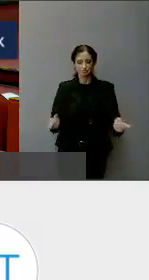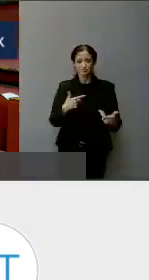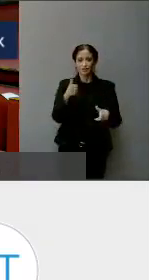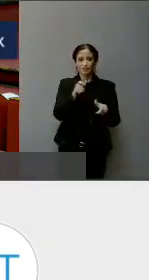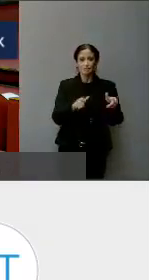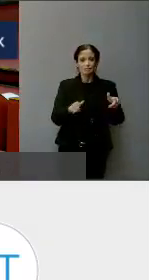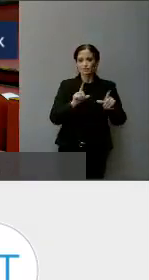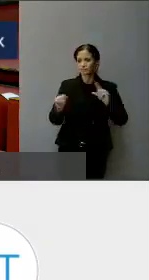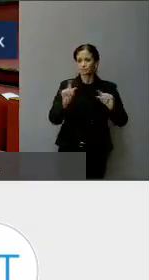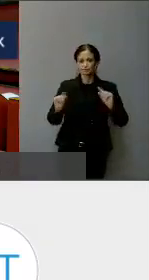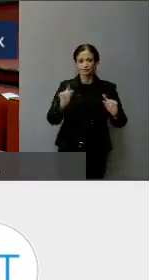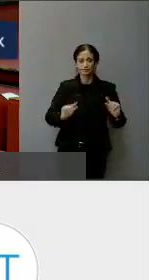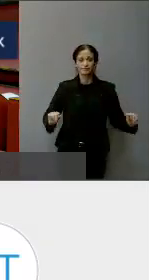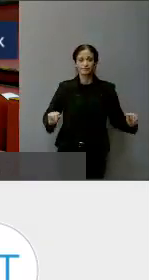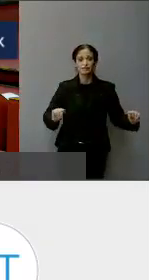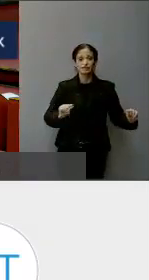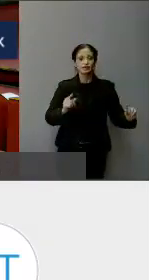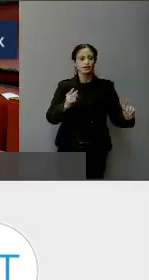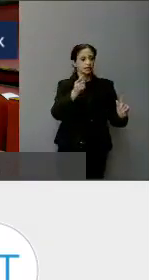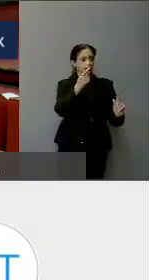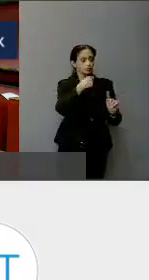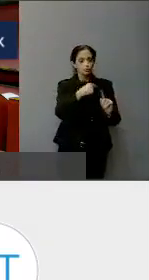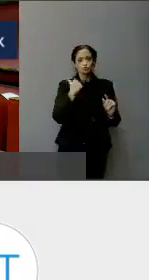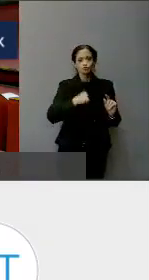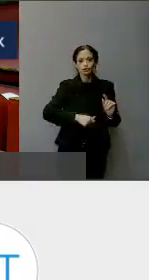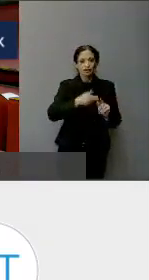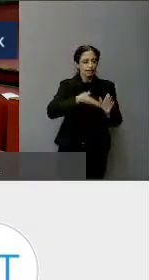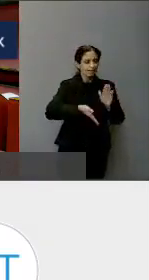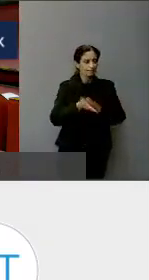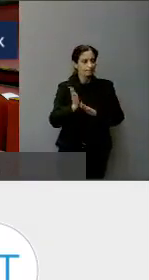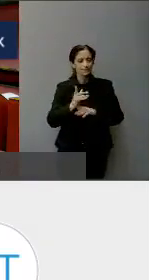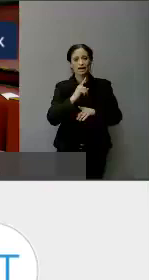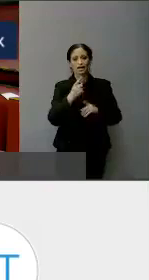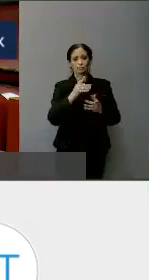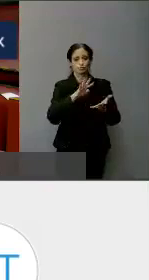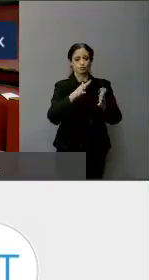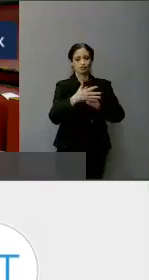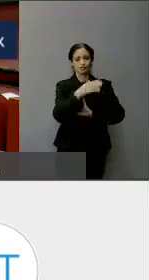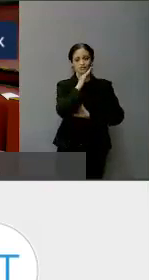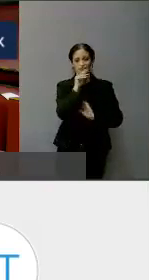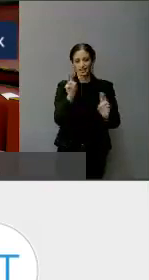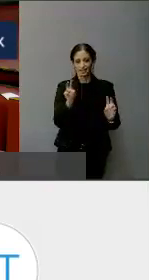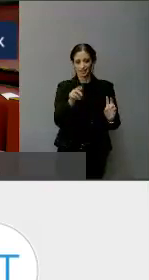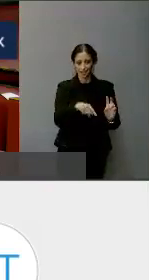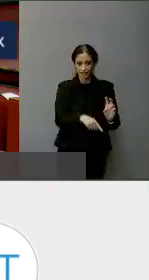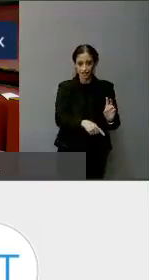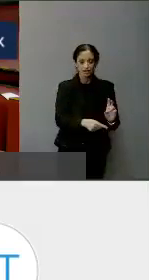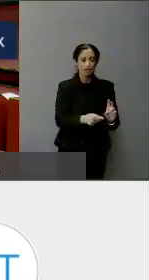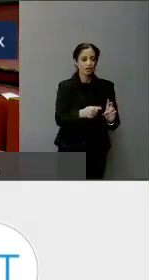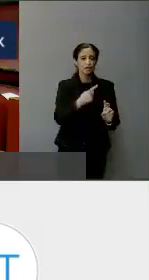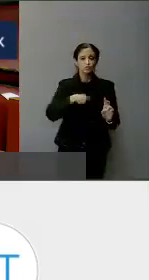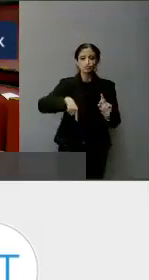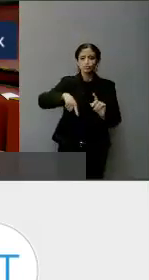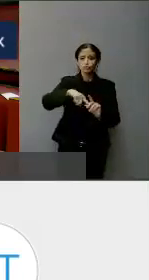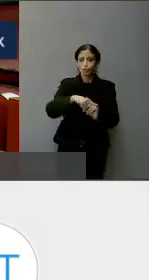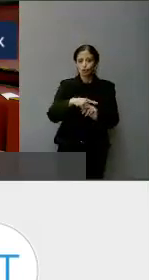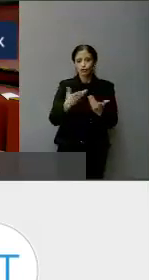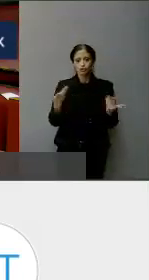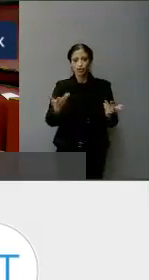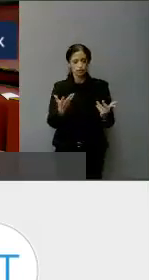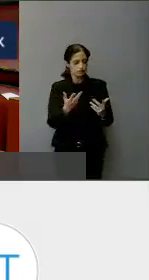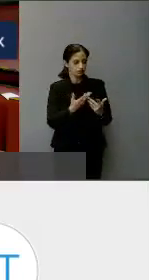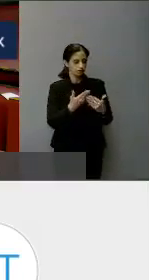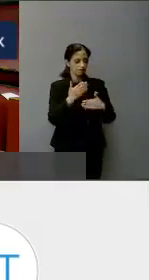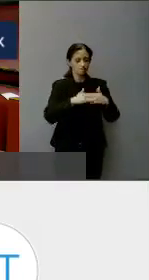e quindi non solo far dai cittadini non solo invecchia ma noi andiamo a fare le villette per quelli che verranno da fuori